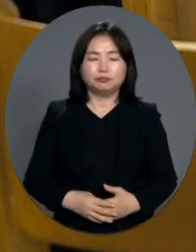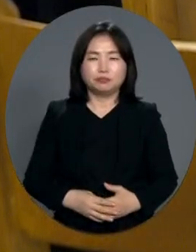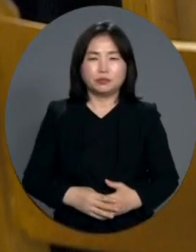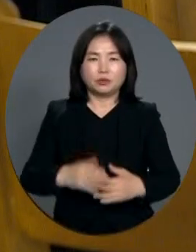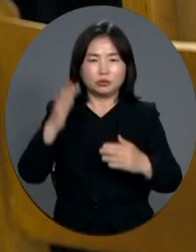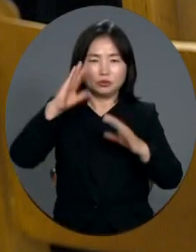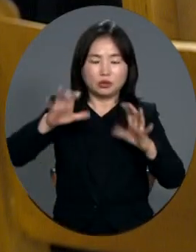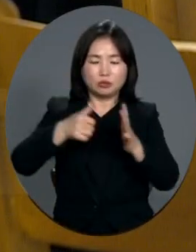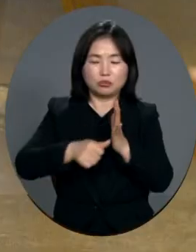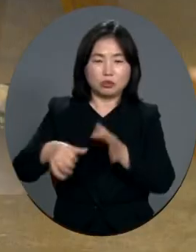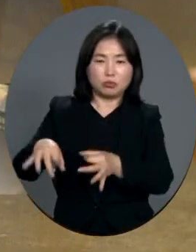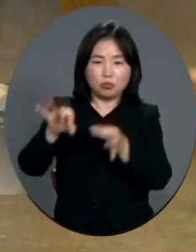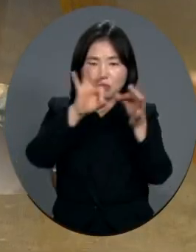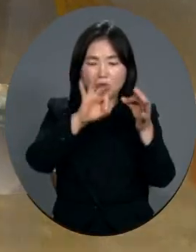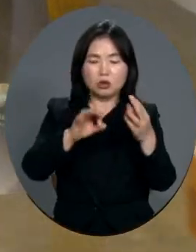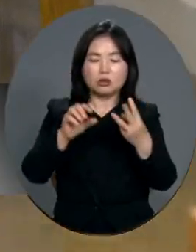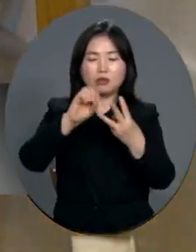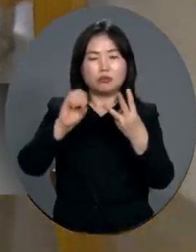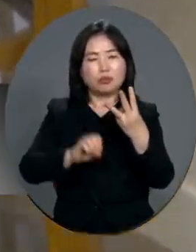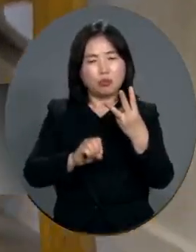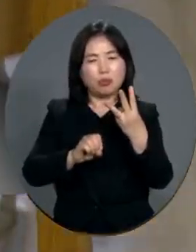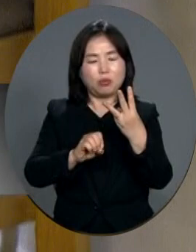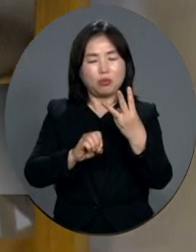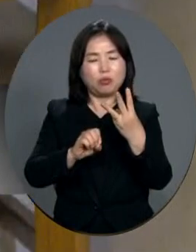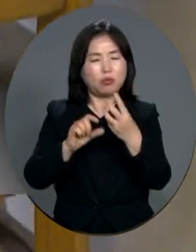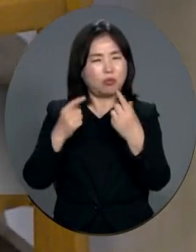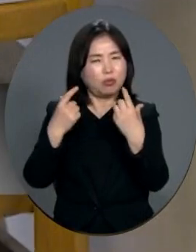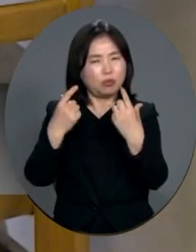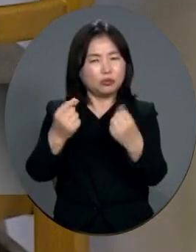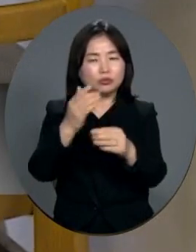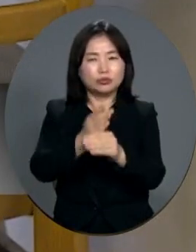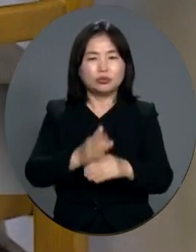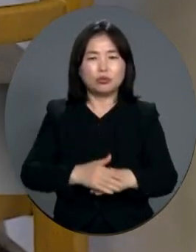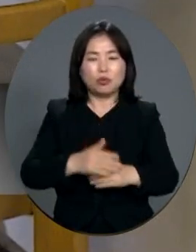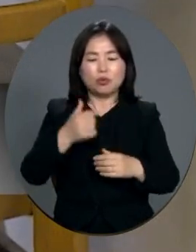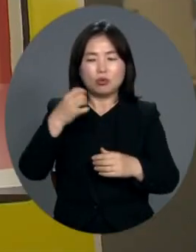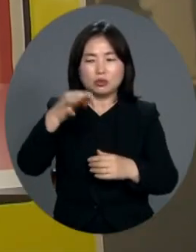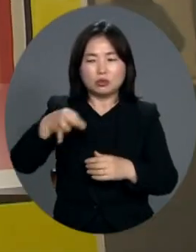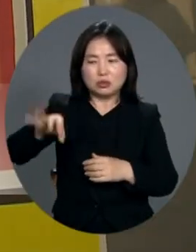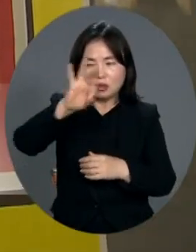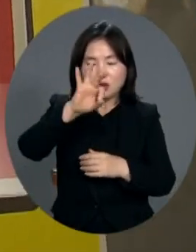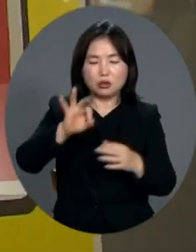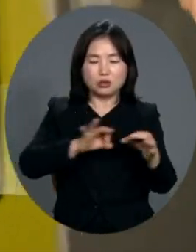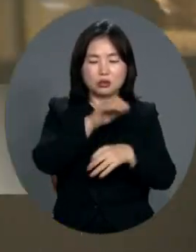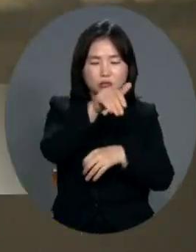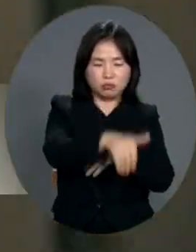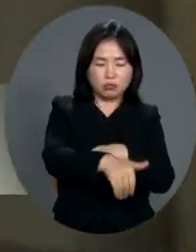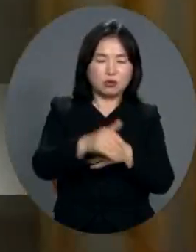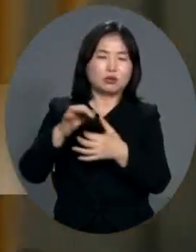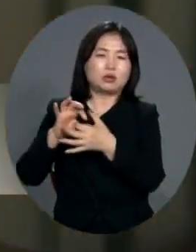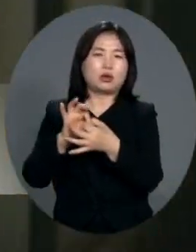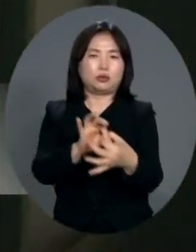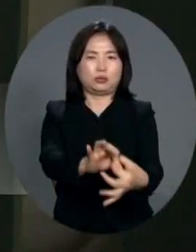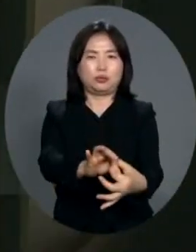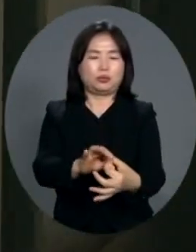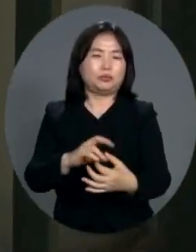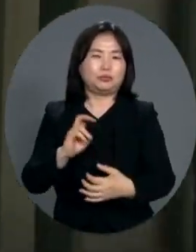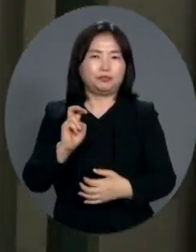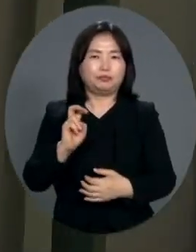국내 물가 상승률은 3% 안팎을 계속 유지하고 있고 고금리에 경기 침체 상황은 이어질